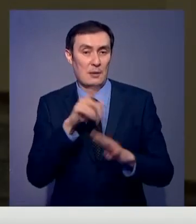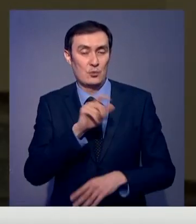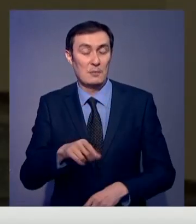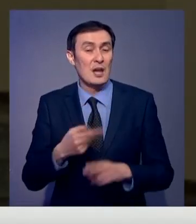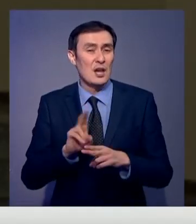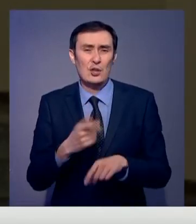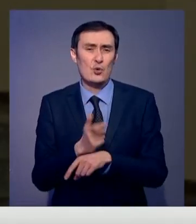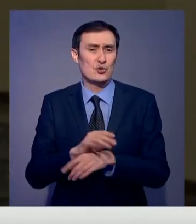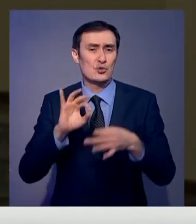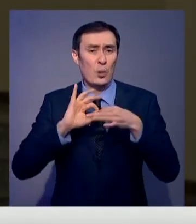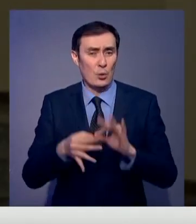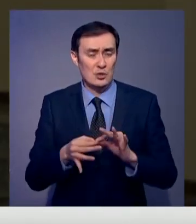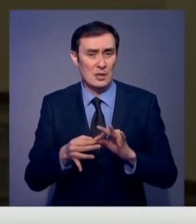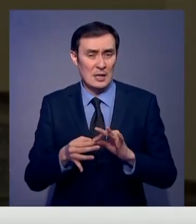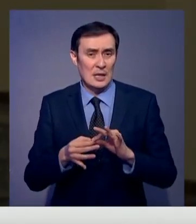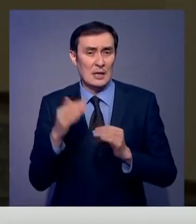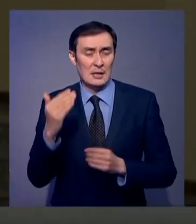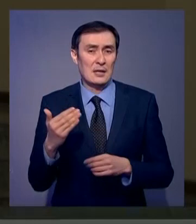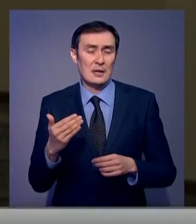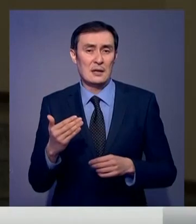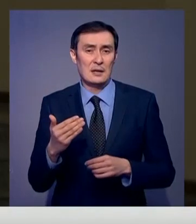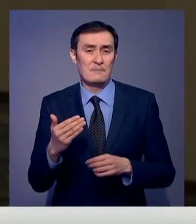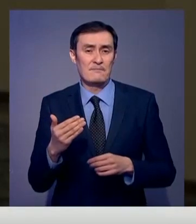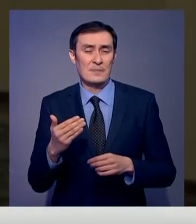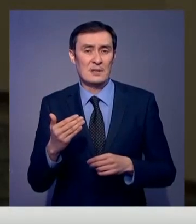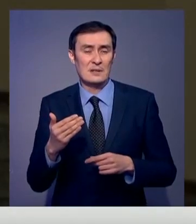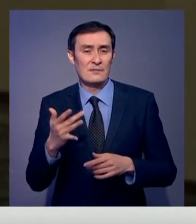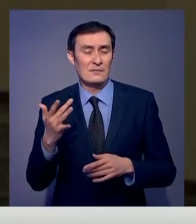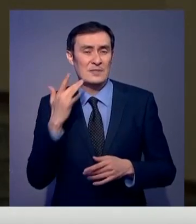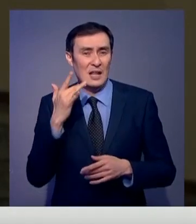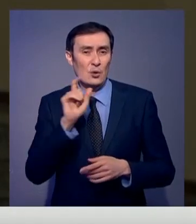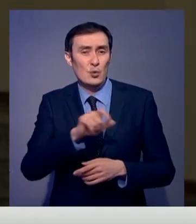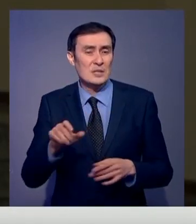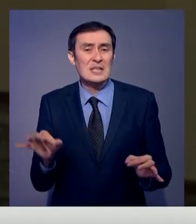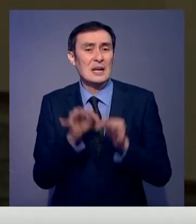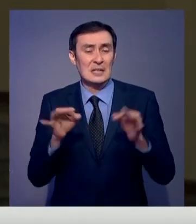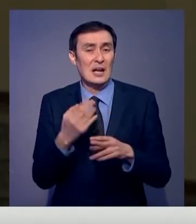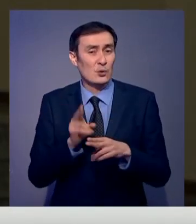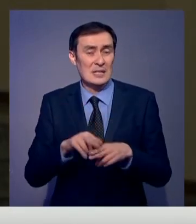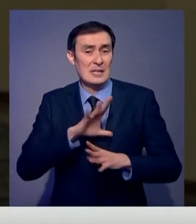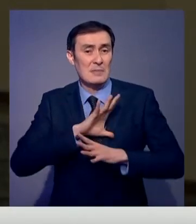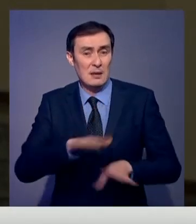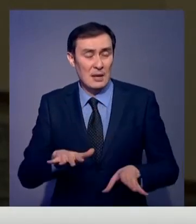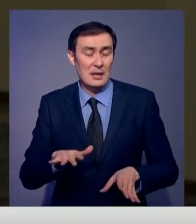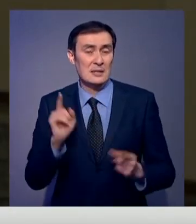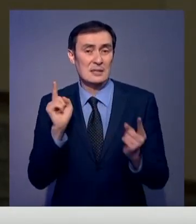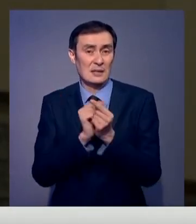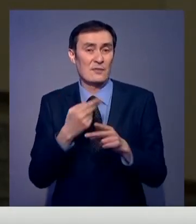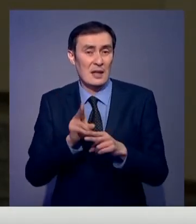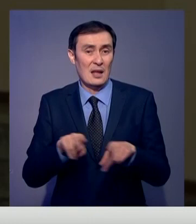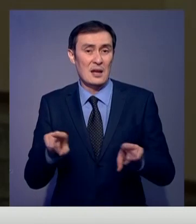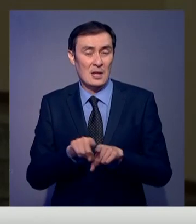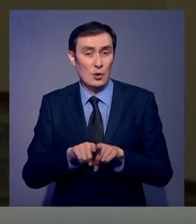Это очень сложно. Это, знаете, как ковыряться в грязном белье. То есть людям, которые никогда с этим не сталкивались. И вот сейчас вот это вот